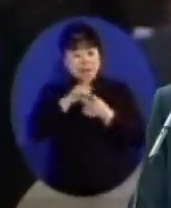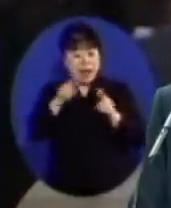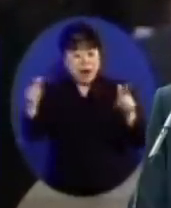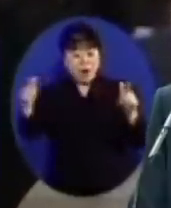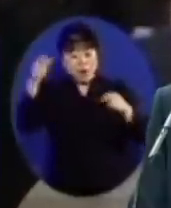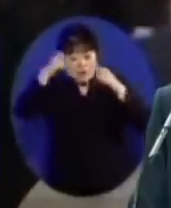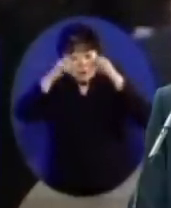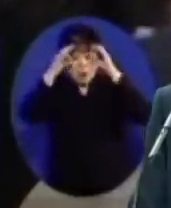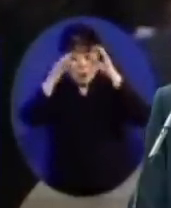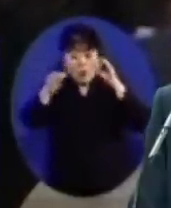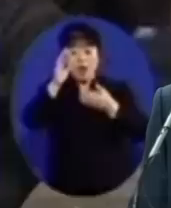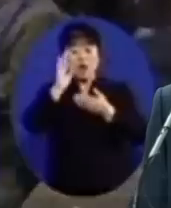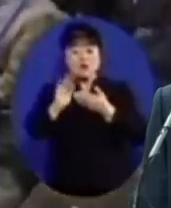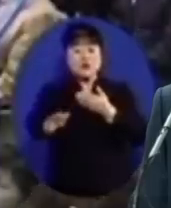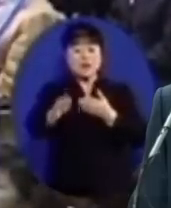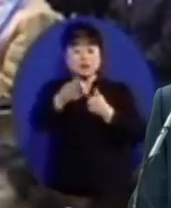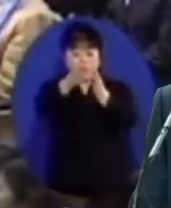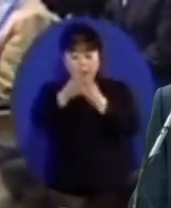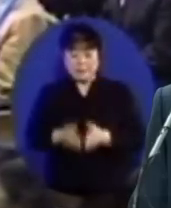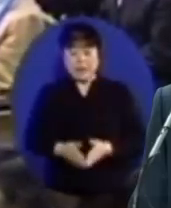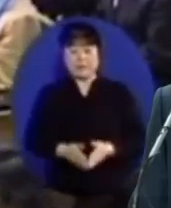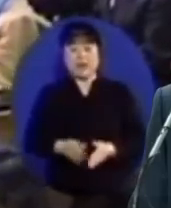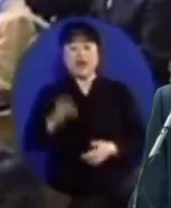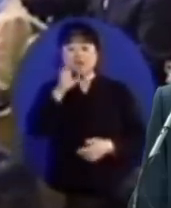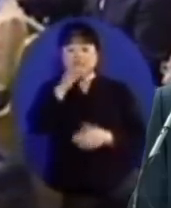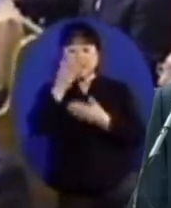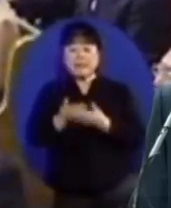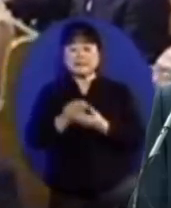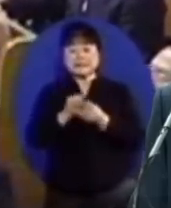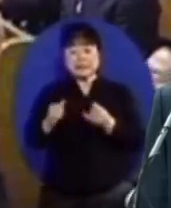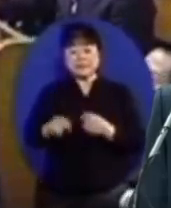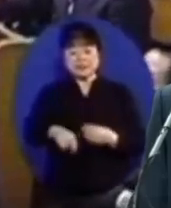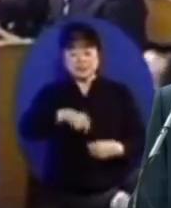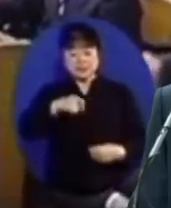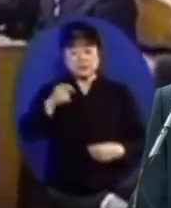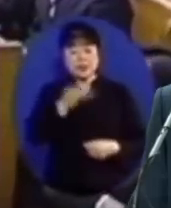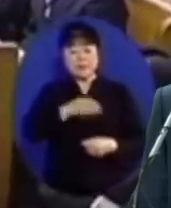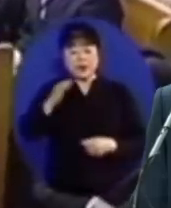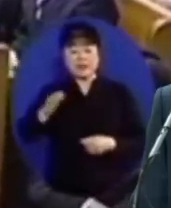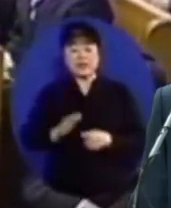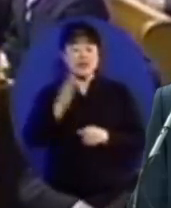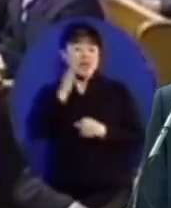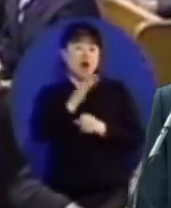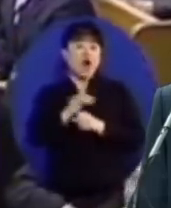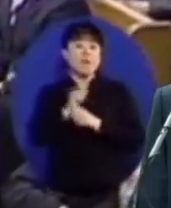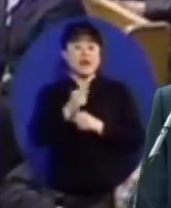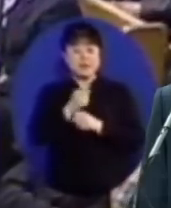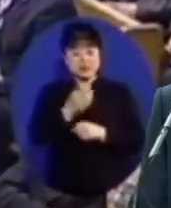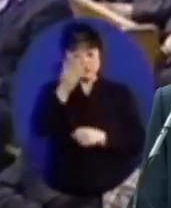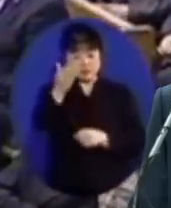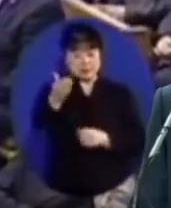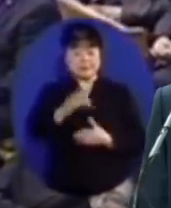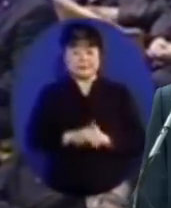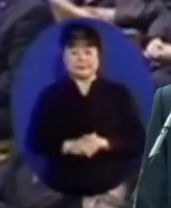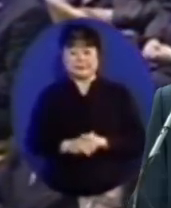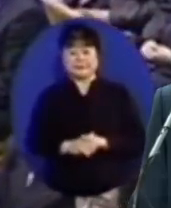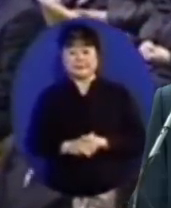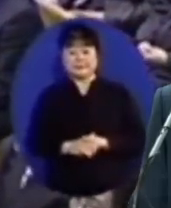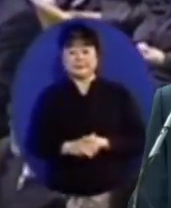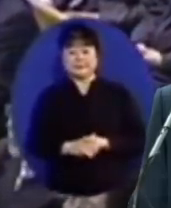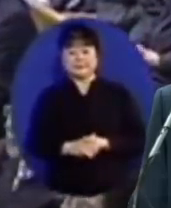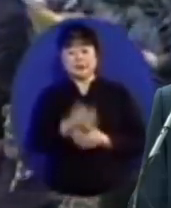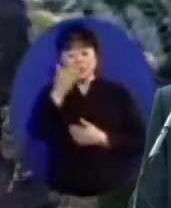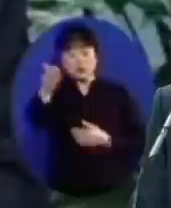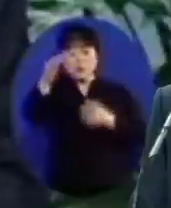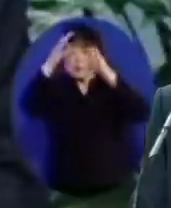않고 슬퍼 보이나 후에 그로 말미암아 연단받은 자들은 의의 평강의 열매를 맺느니라.